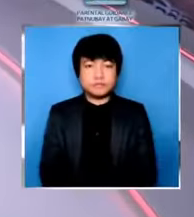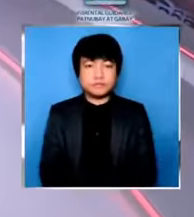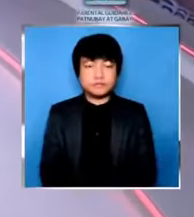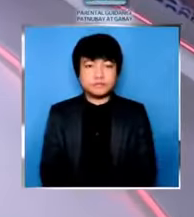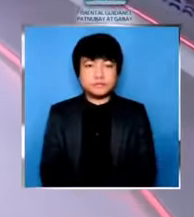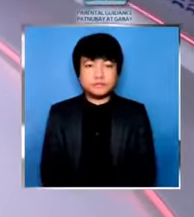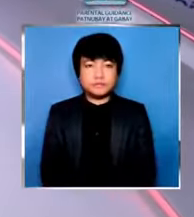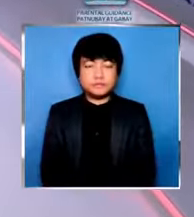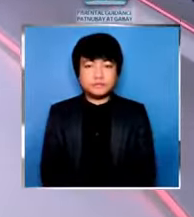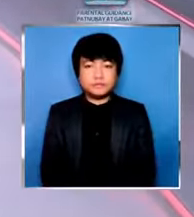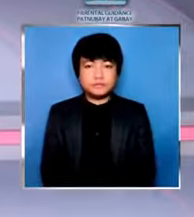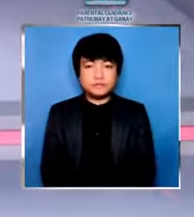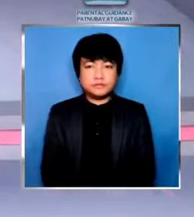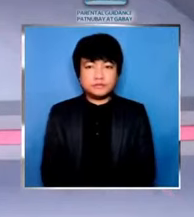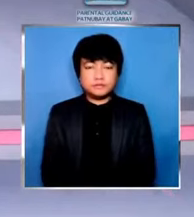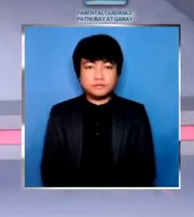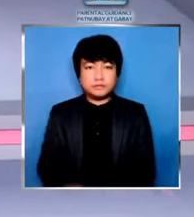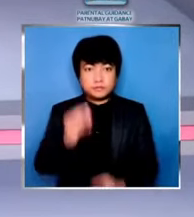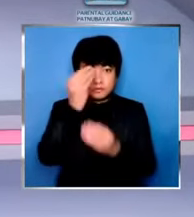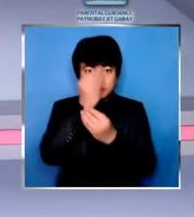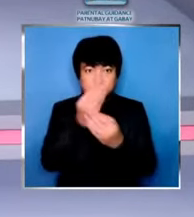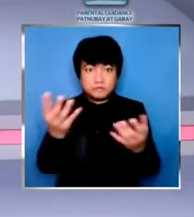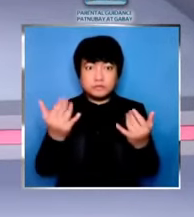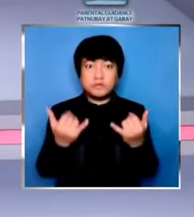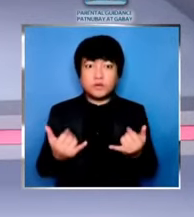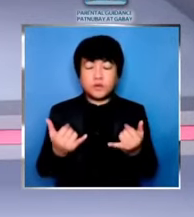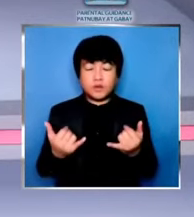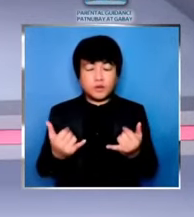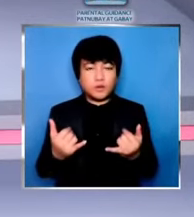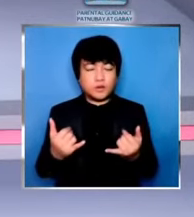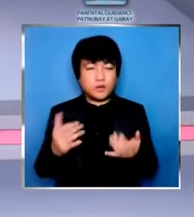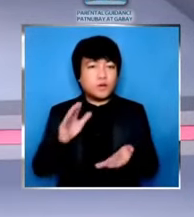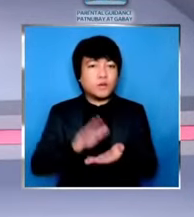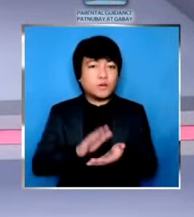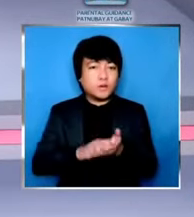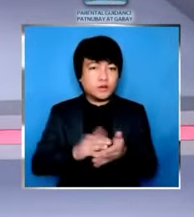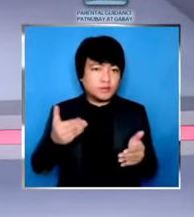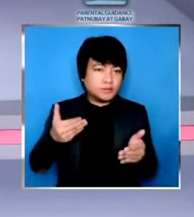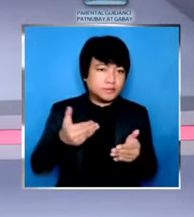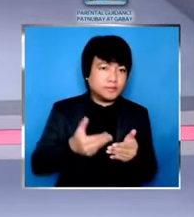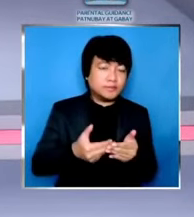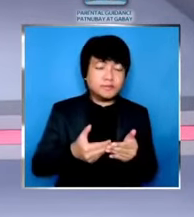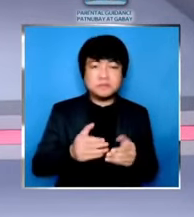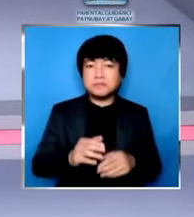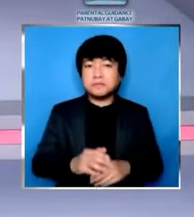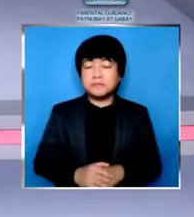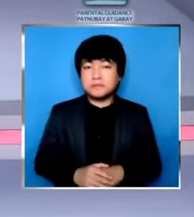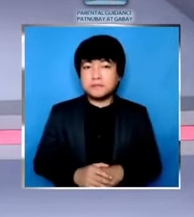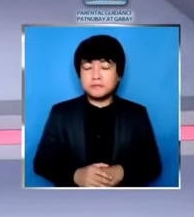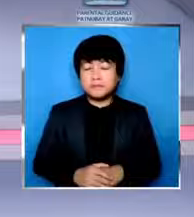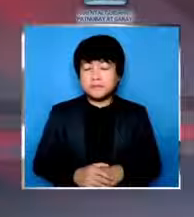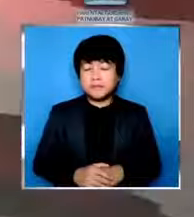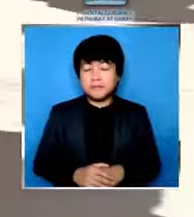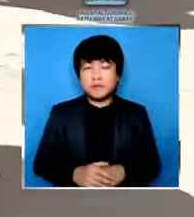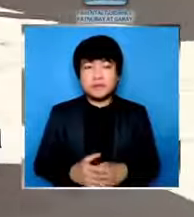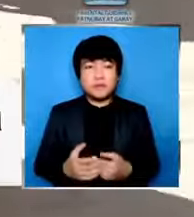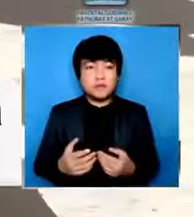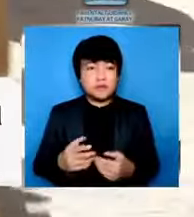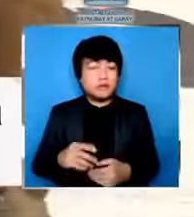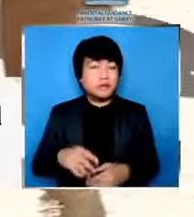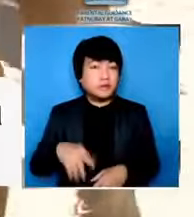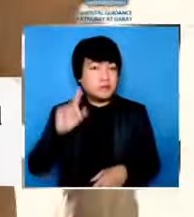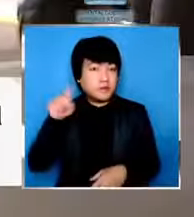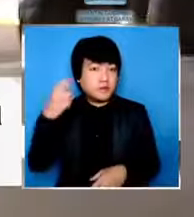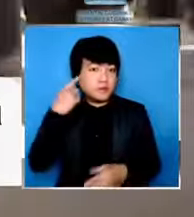Mga kapuso, malapit na po ang pasukan sa mga public school. May first day high na ba kayo? Inanunsyo ng Department of Education na sa August 29 na ang umpisa